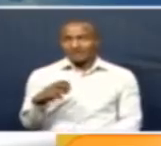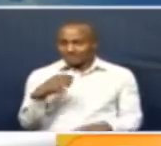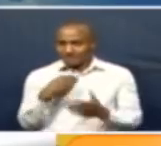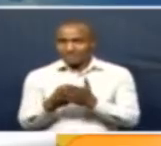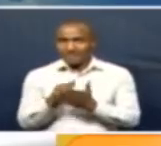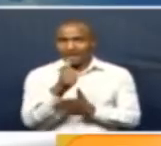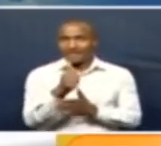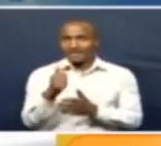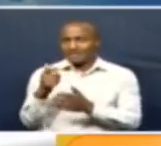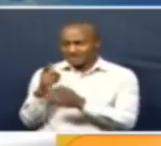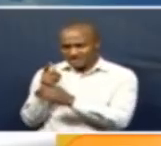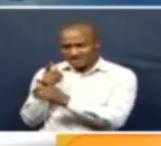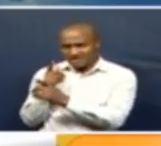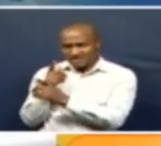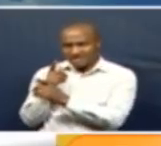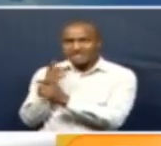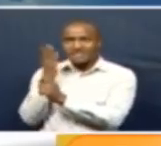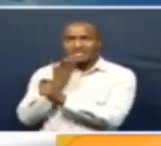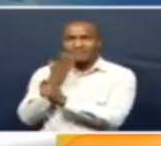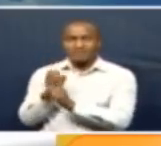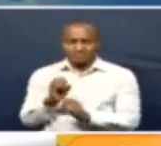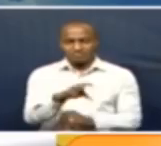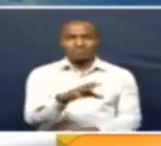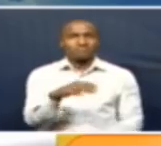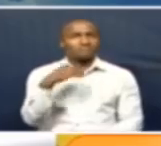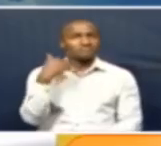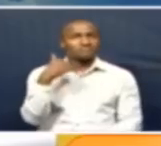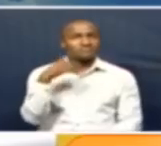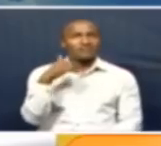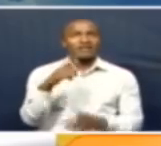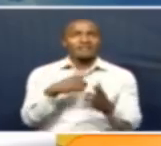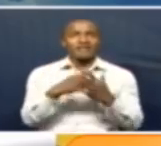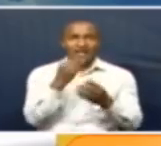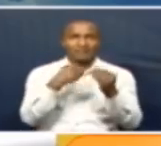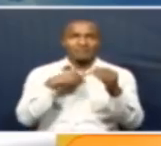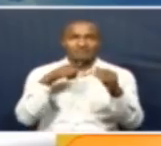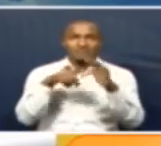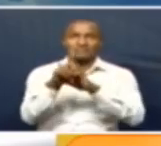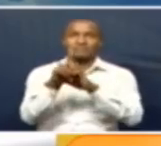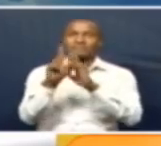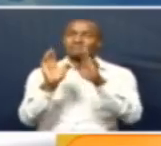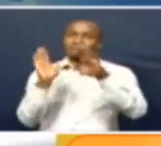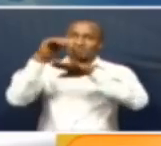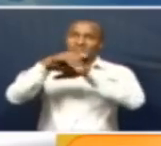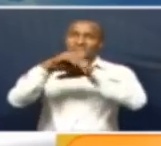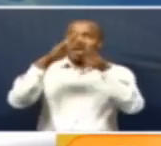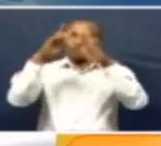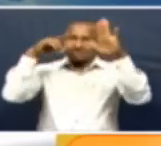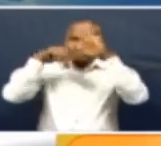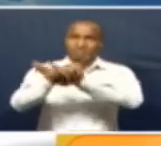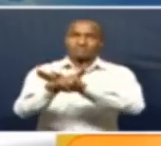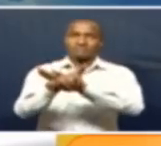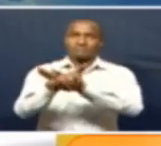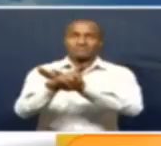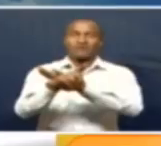nikaenda nikarushia umbwa. So umbwa wako na shida wakakula, na mimi nikaenda nikapalilia kwa nyumba nikaanguka. Wenye